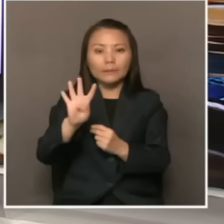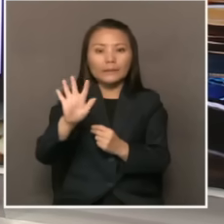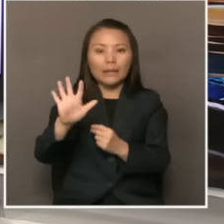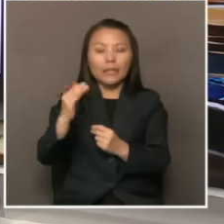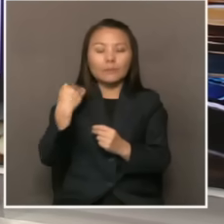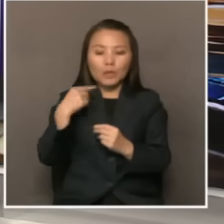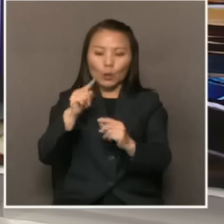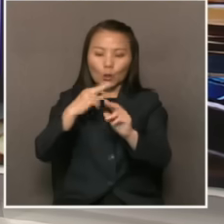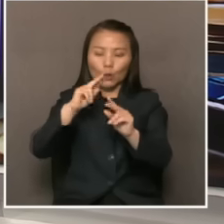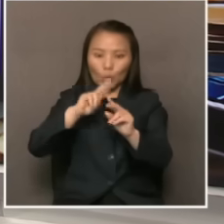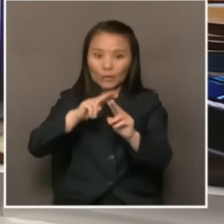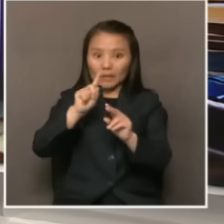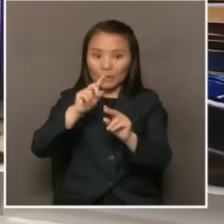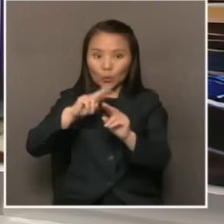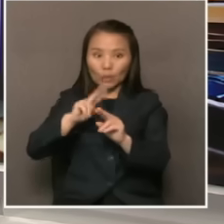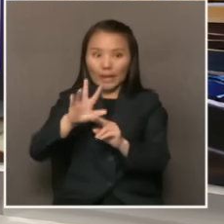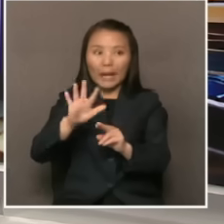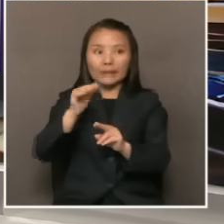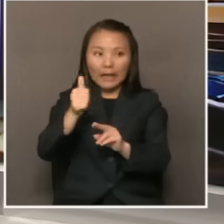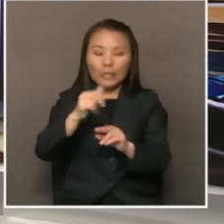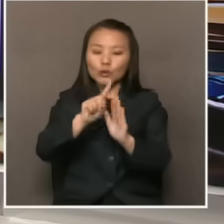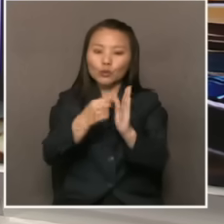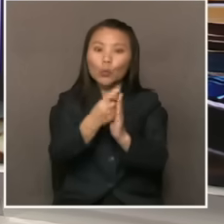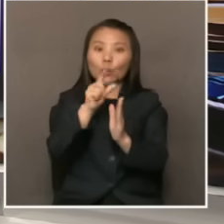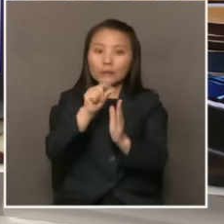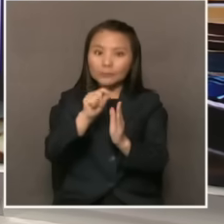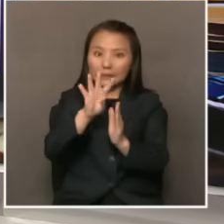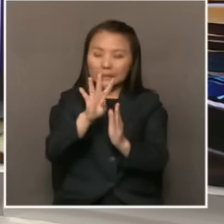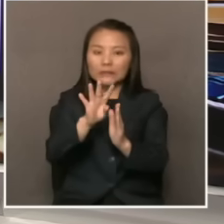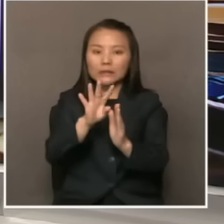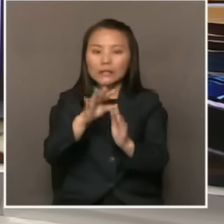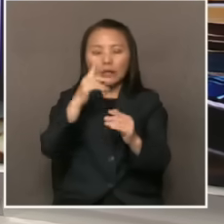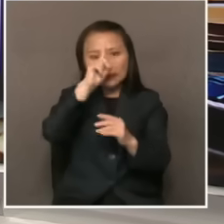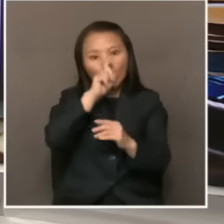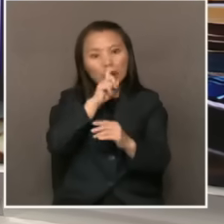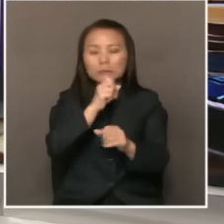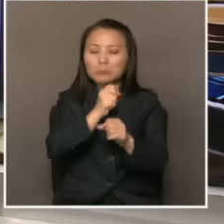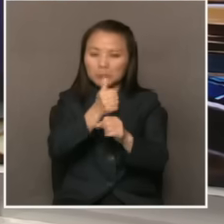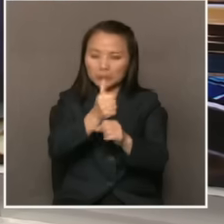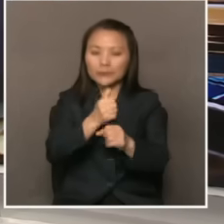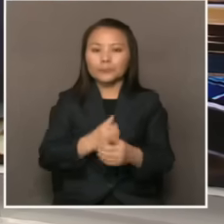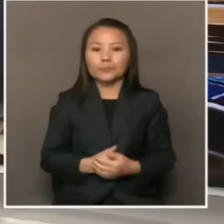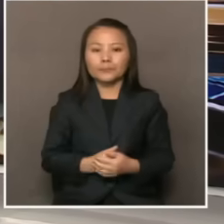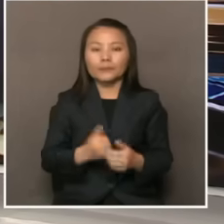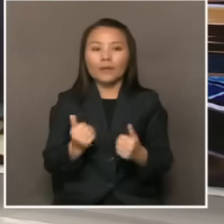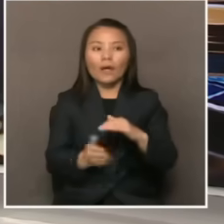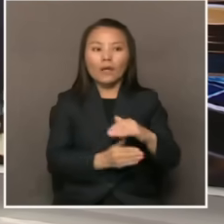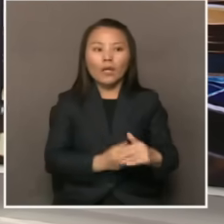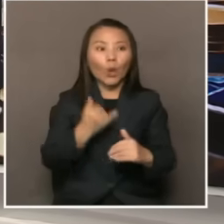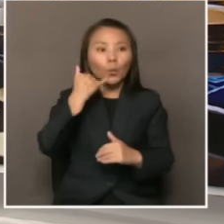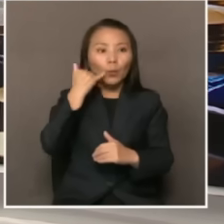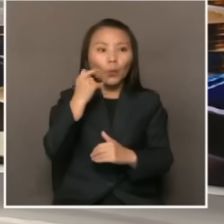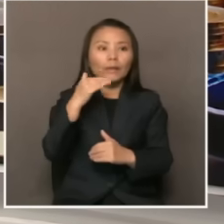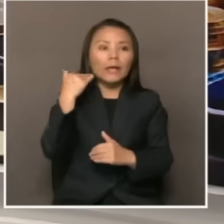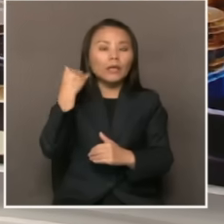ค่ะกด 1กด 5ได้เลยอันนี้ 24ชมงไม่เว้นวันหยุดราชการและวันหยุดนขัตฤกษ์นะคะหรือจะโทรไปที่